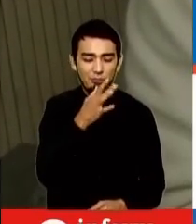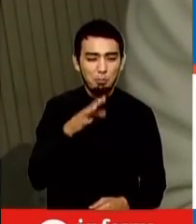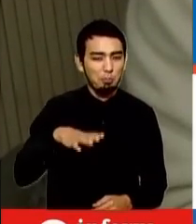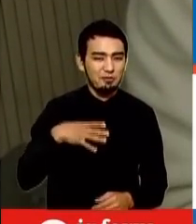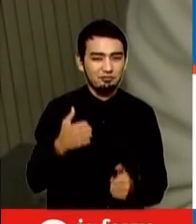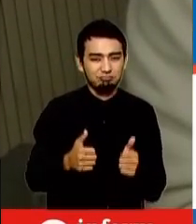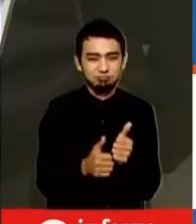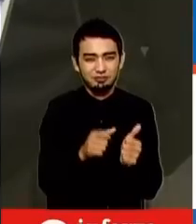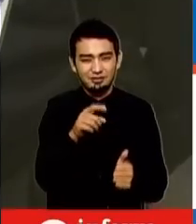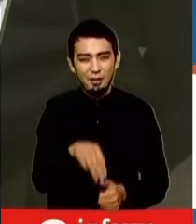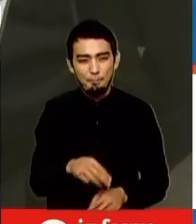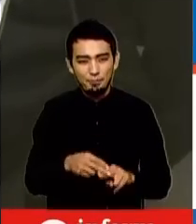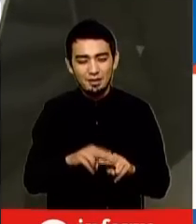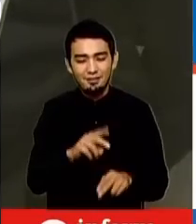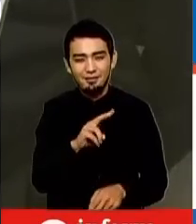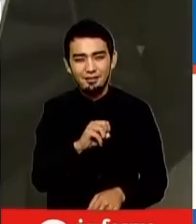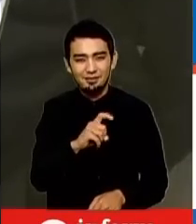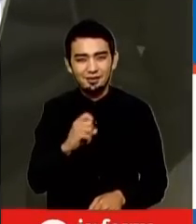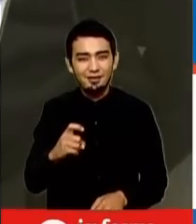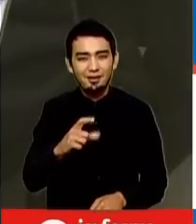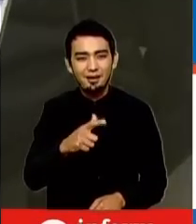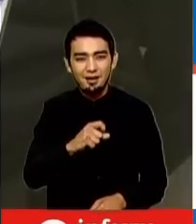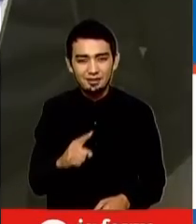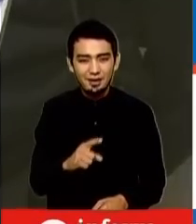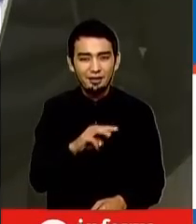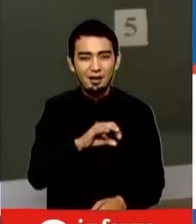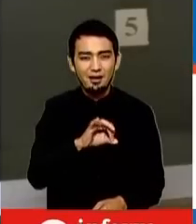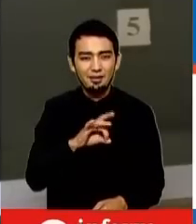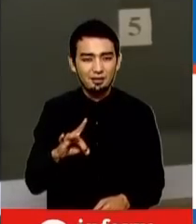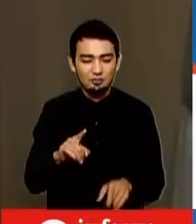заместитель председателя «Казахгаз» Таир Жанузак.